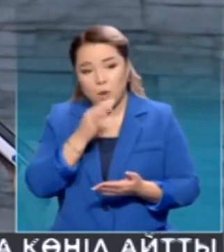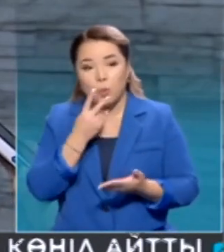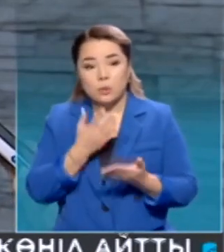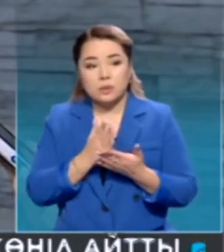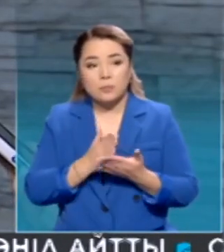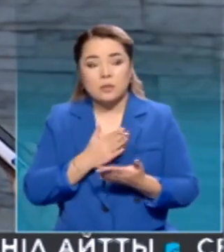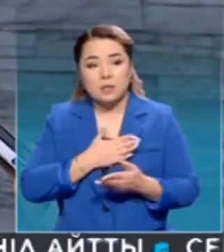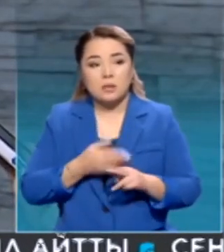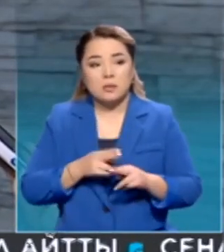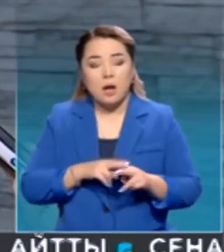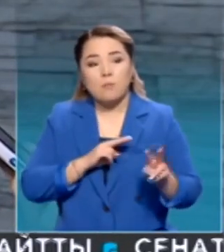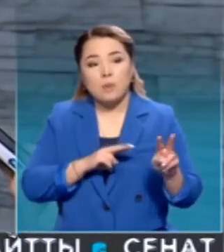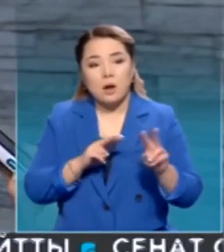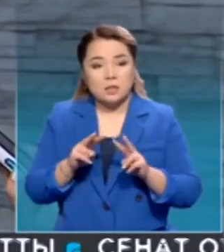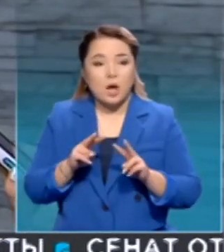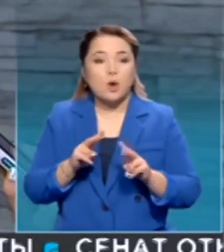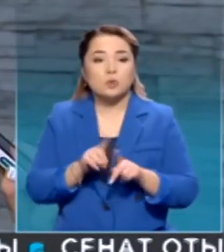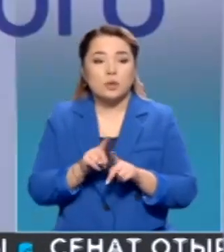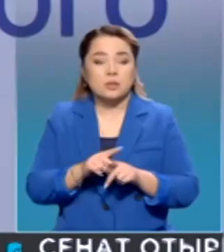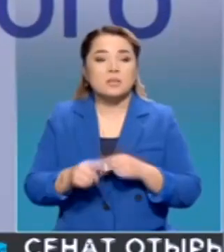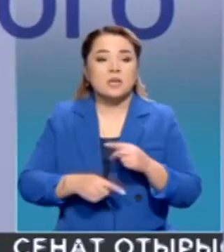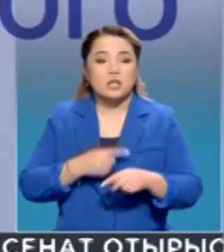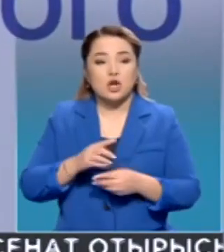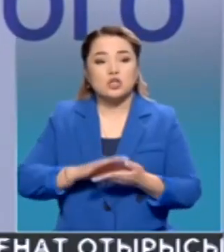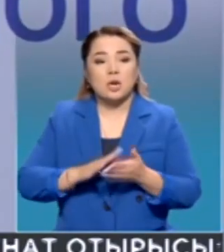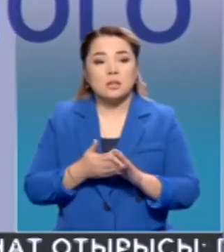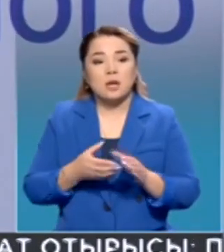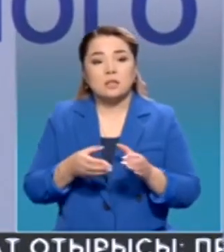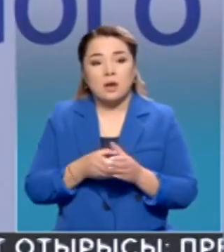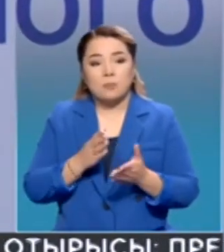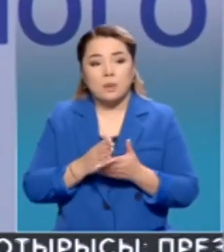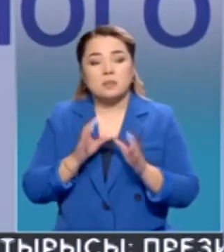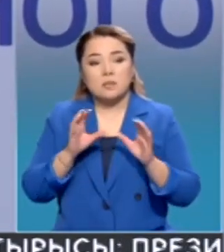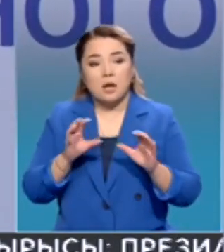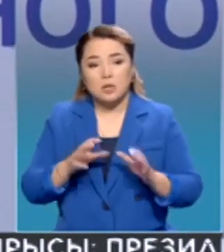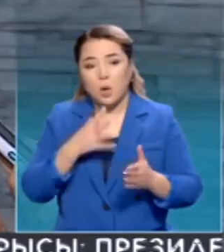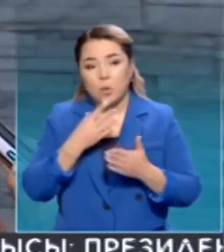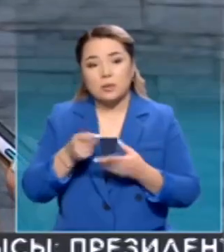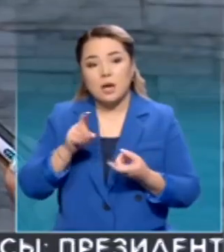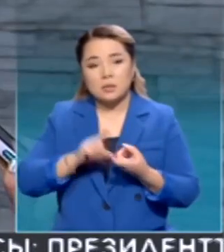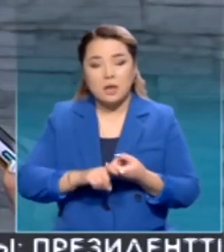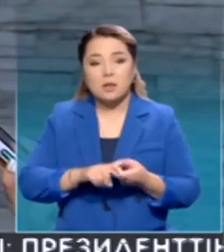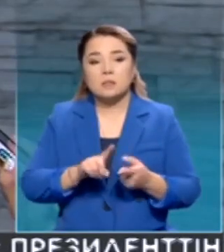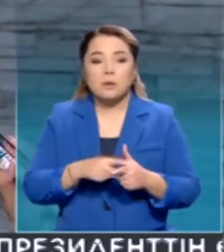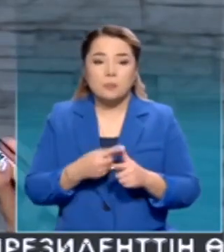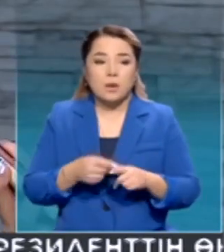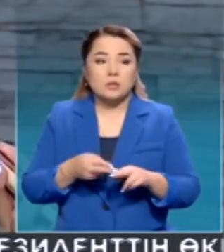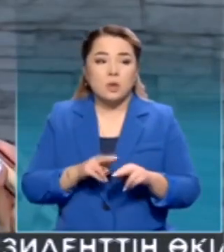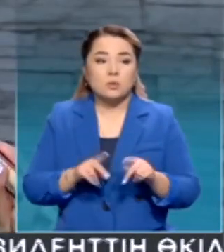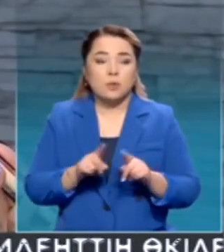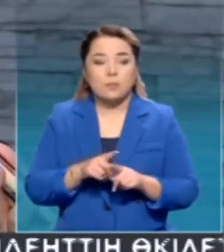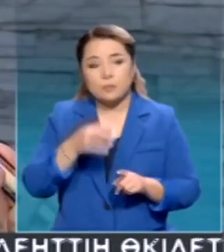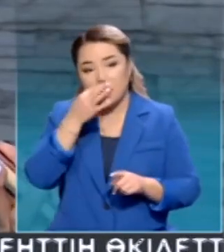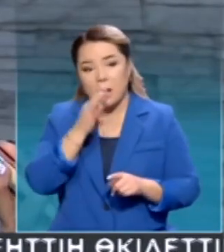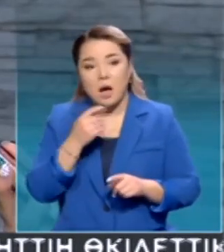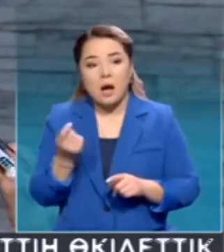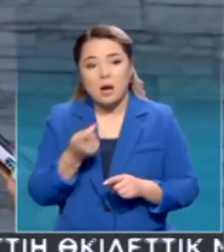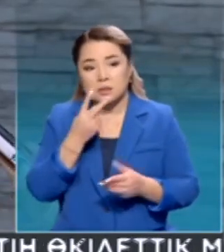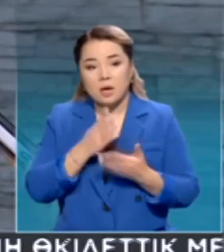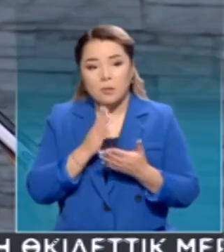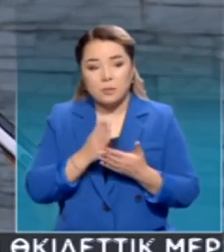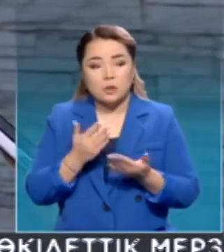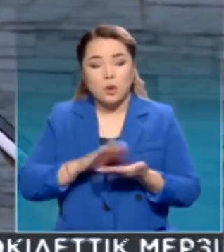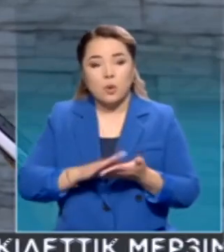көрсететіндей, байқаушылардың өздері кейбір жағдайларда заңды білмеу тарапынан, не болмаса тәжірибенің аздығынан